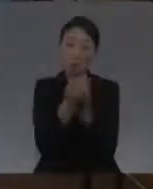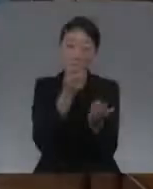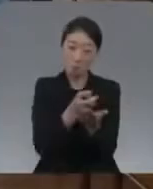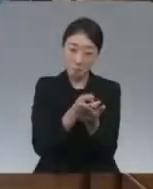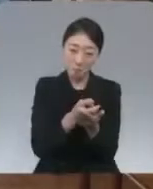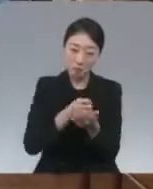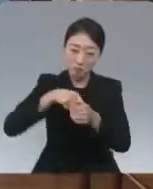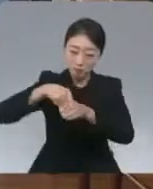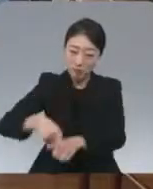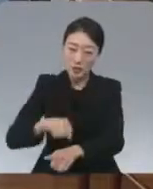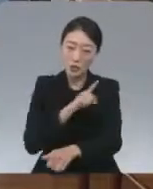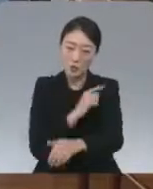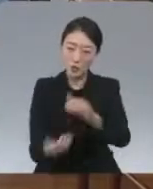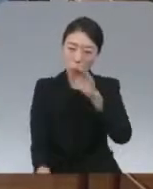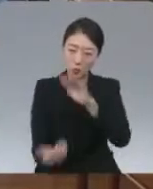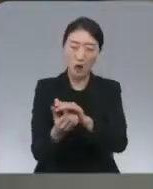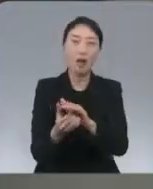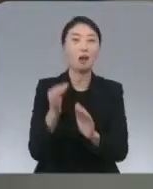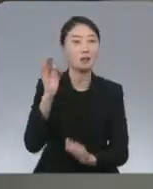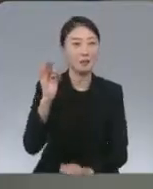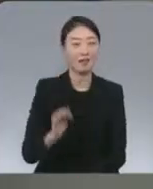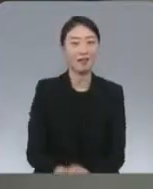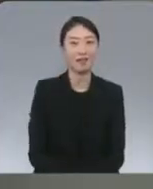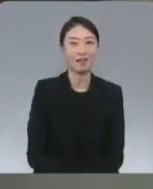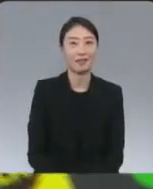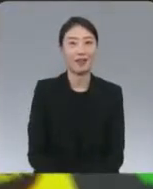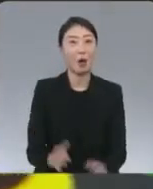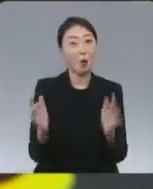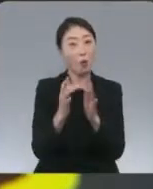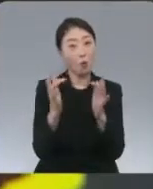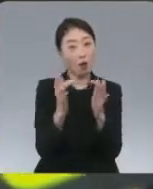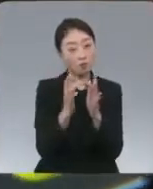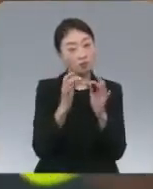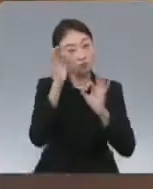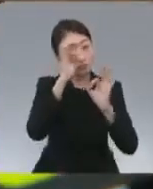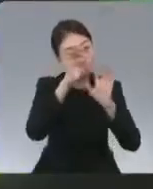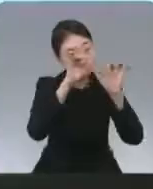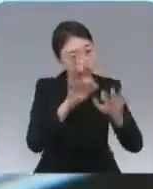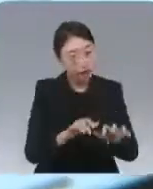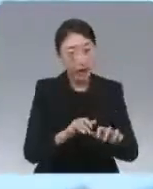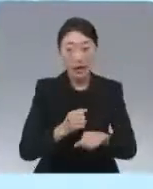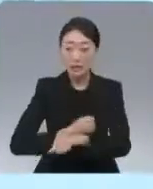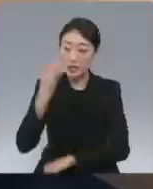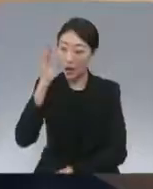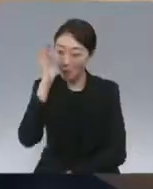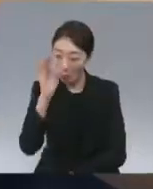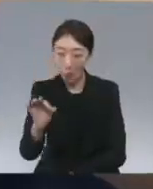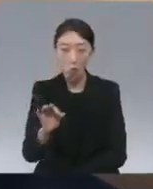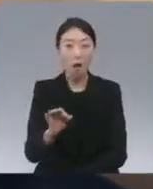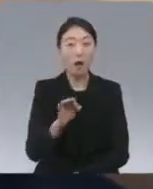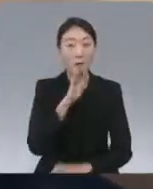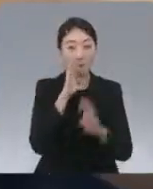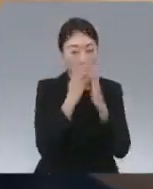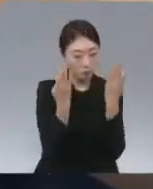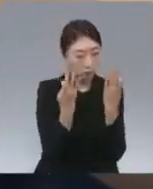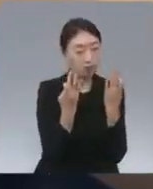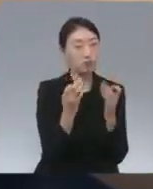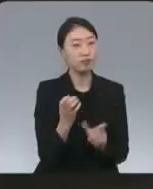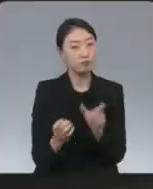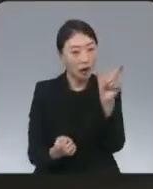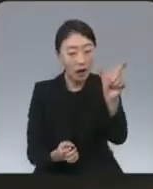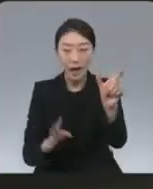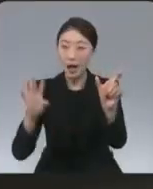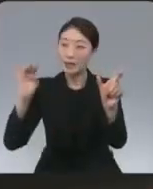ngày nay việc tìm kiếm trên mạng xem các bài báo đăng tải và đọc các bài viết trên mạng xã hội Facebook hay Instagram